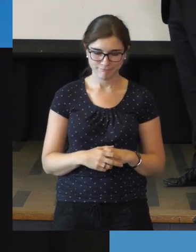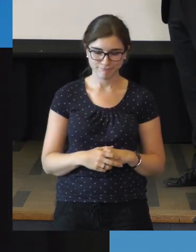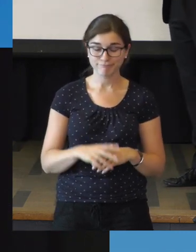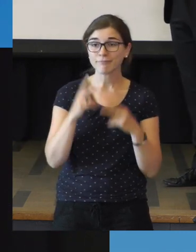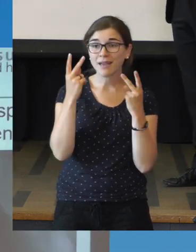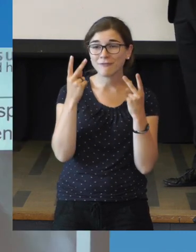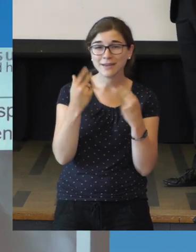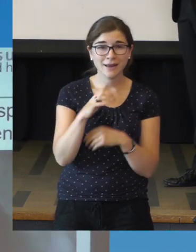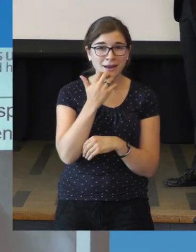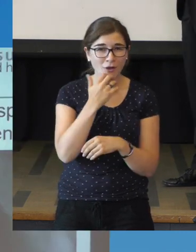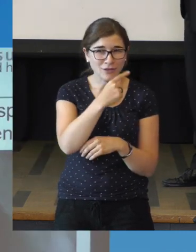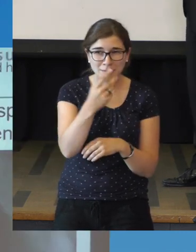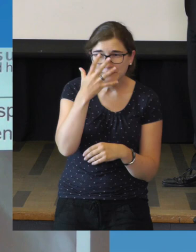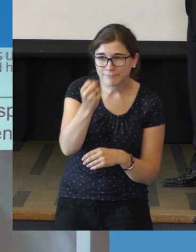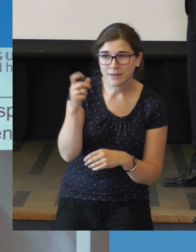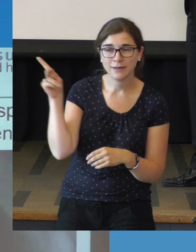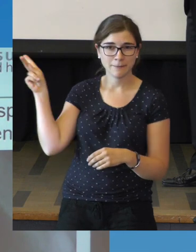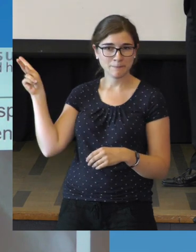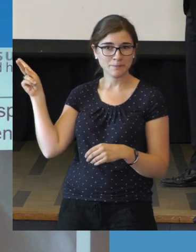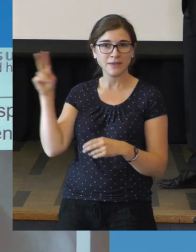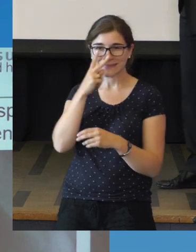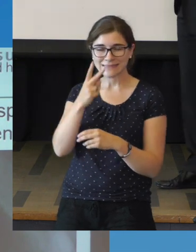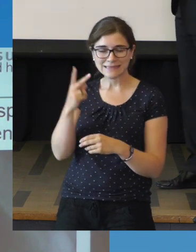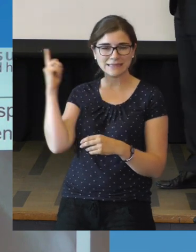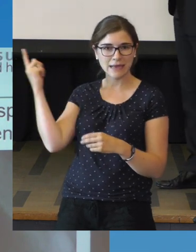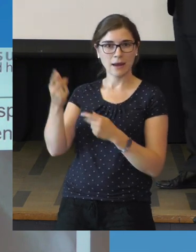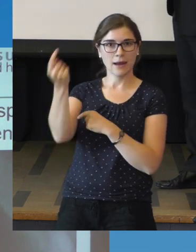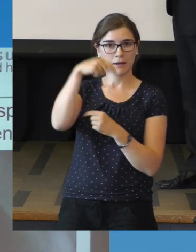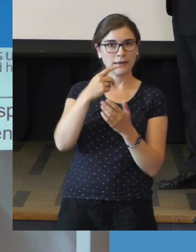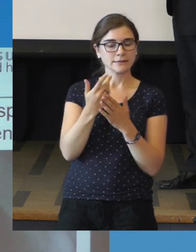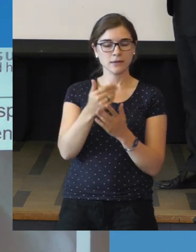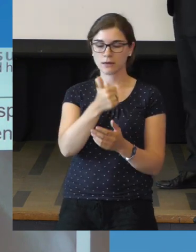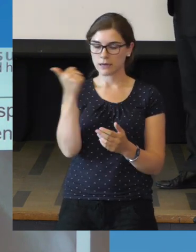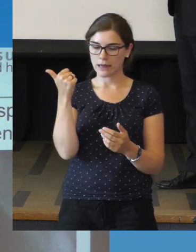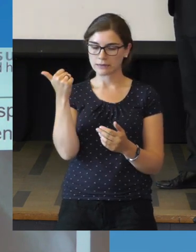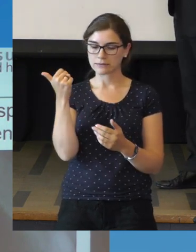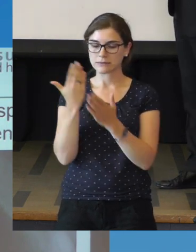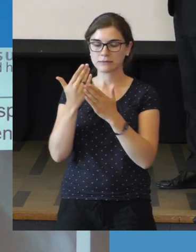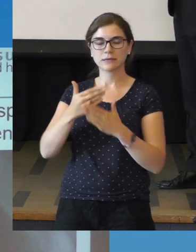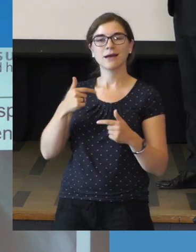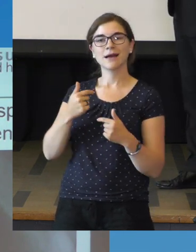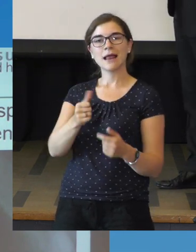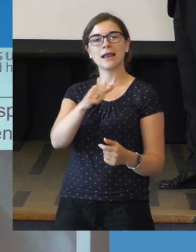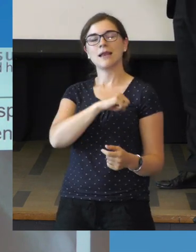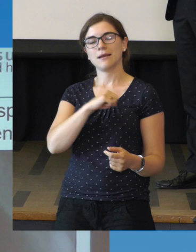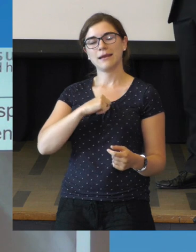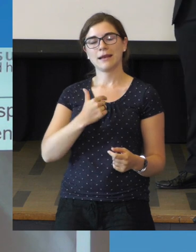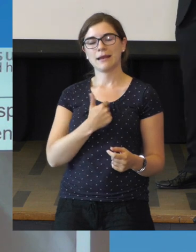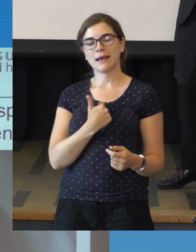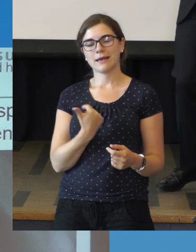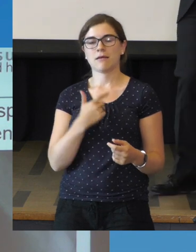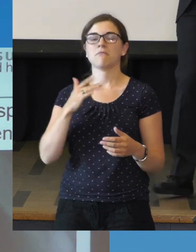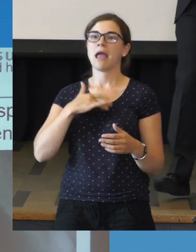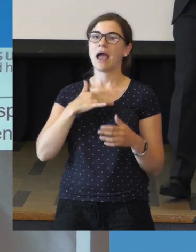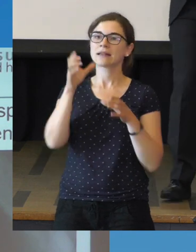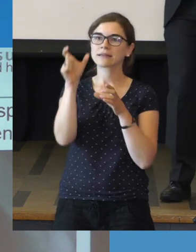Ganz wichtig, ich hoffe, Sie können das erkennen. Links ist der Patient, den ich Ihnen gerade gezeigt habe. Hier sehen Sie die linke Herzkammer und da sehen Sie, dass hier unten vielleicht so